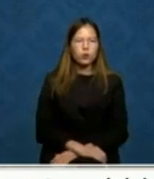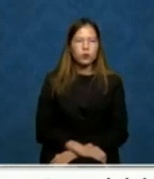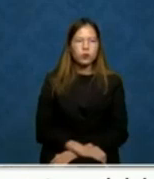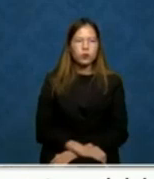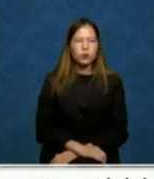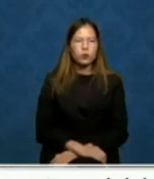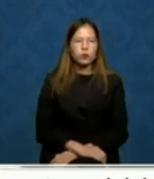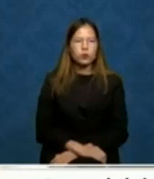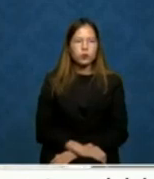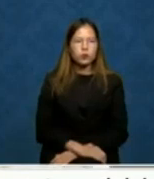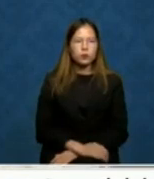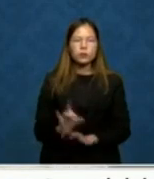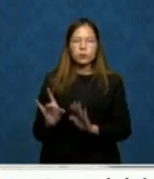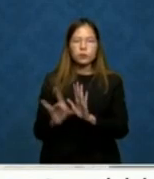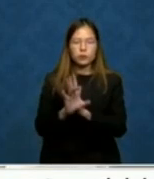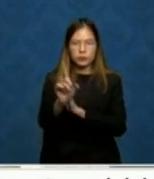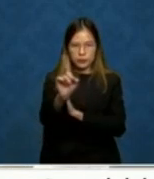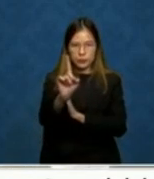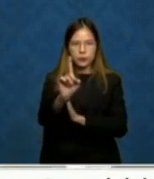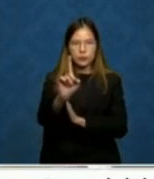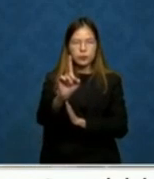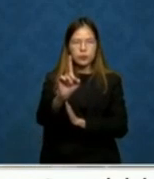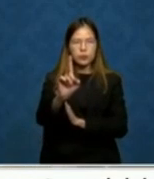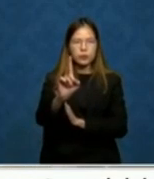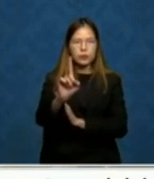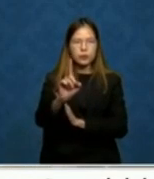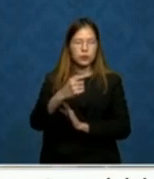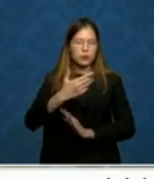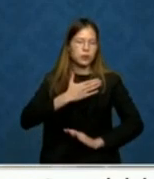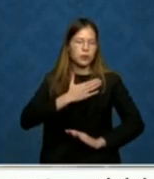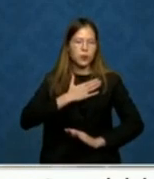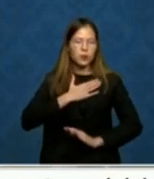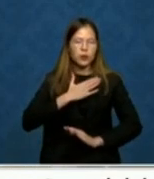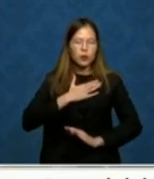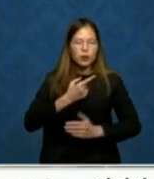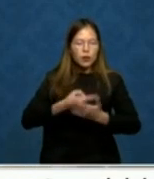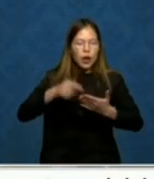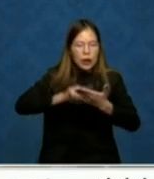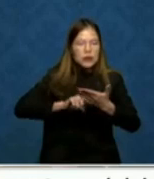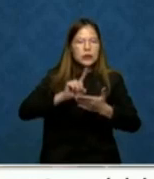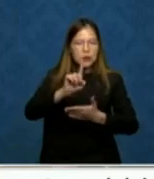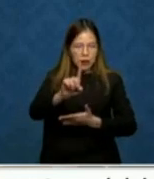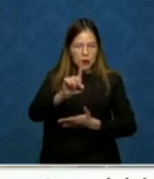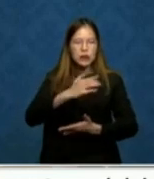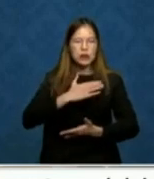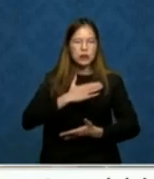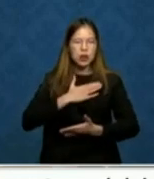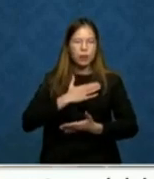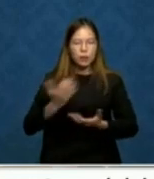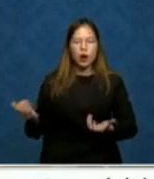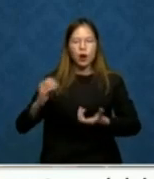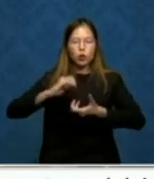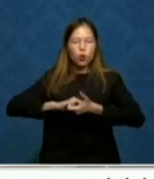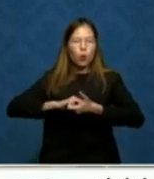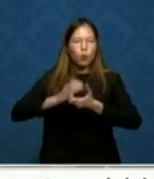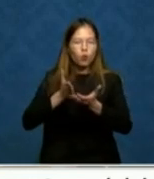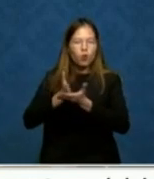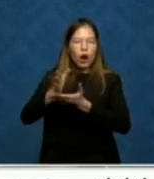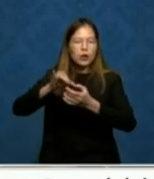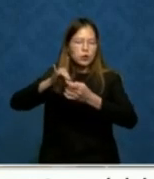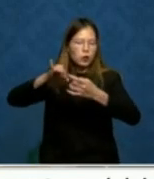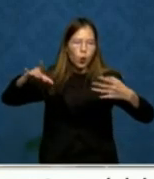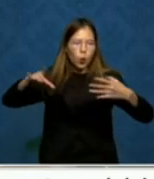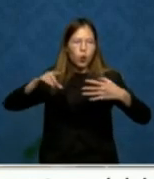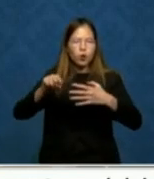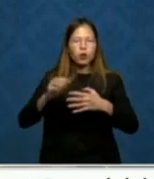ท้ายที่สุดครับหนึ่งเสียงของผมที่ยังพอเหลืออยู่ในฐานะพรรคร่วมฝ่ายค้าน